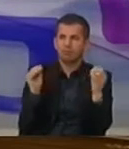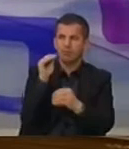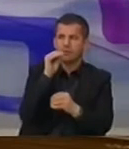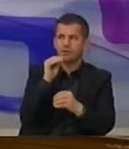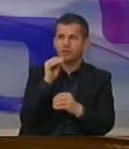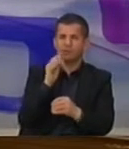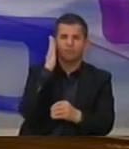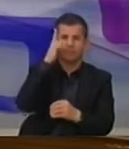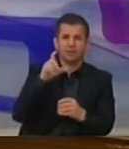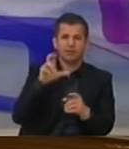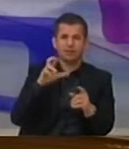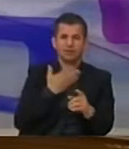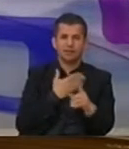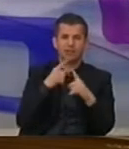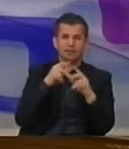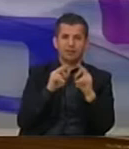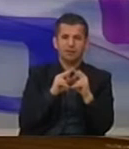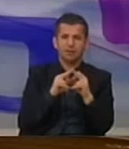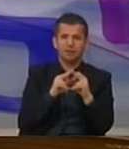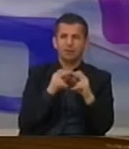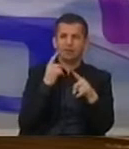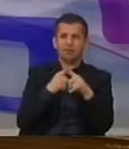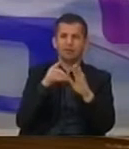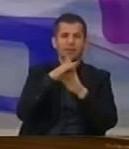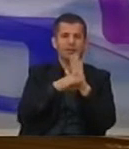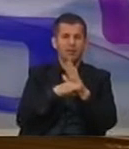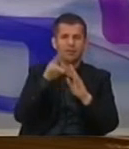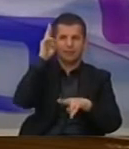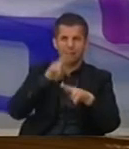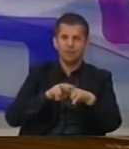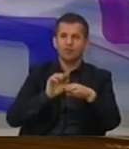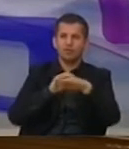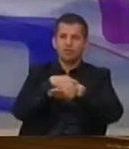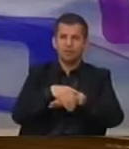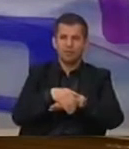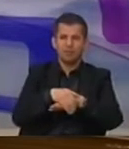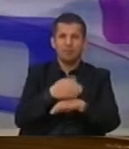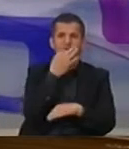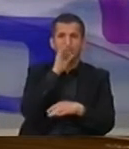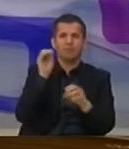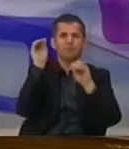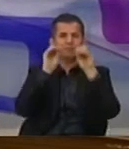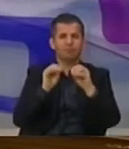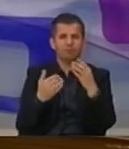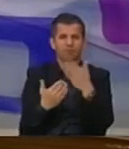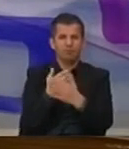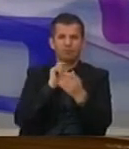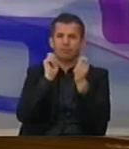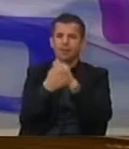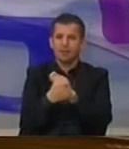të CEFTA-s për shërbimet, po bëjmë ligjin për shërbimet e kemi pothuajse gati ku po bëhet edhe transpozimi i